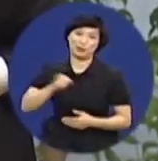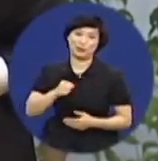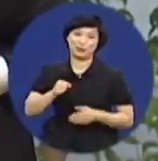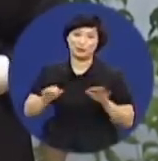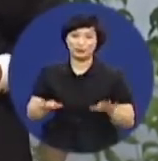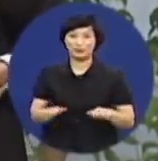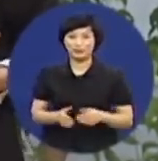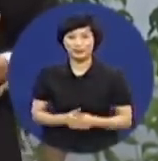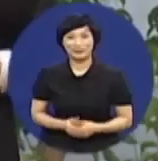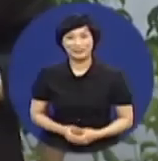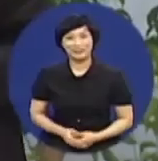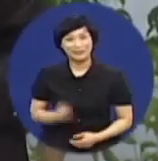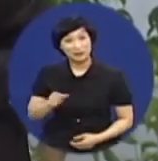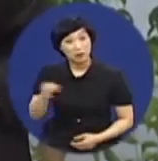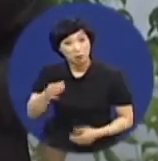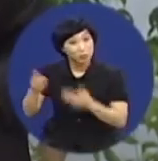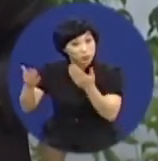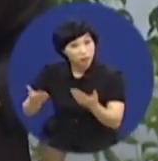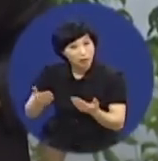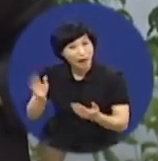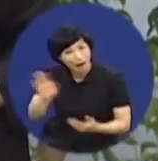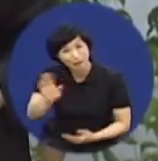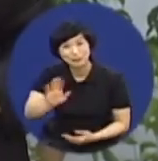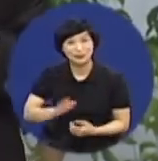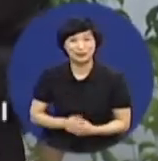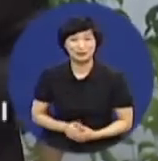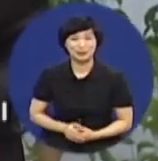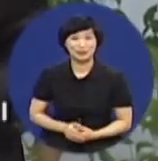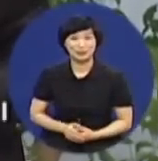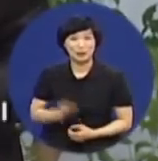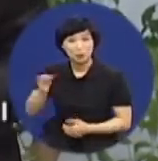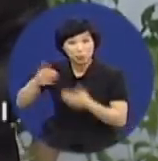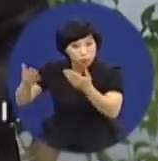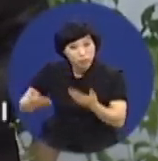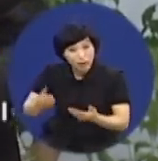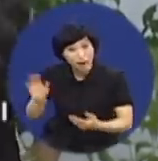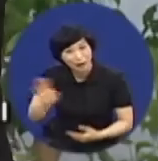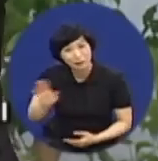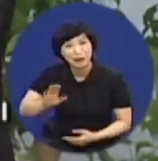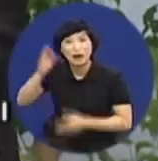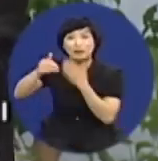ものだとすると、これはただで受けたことでしょうか？